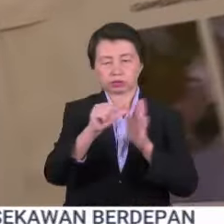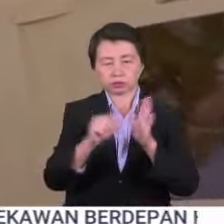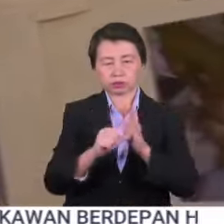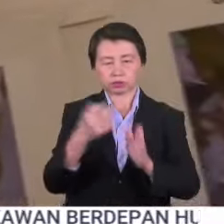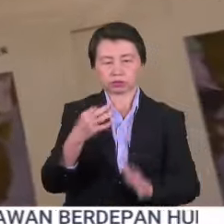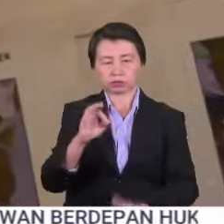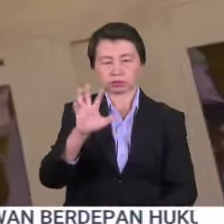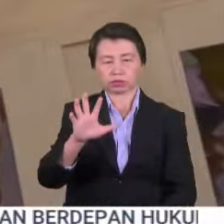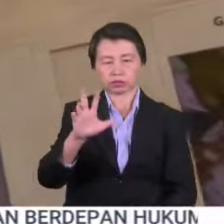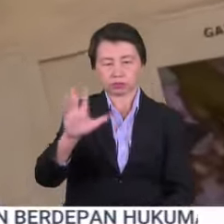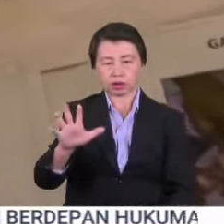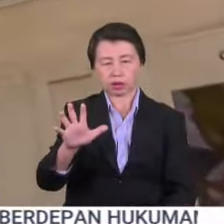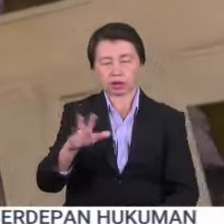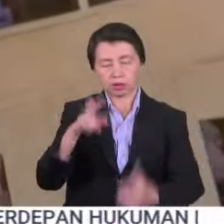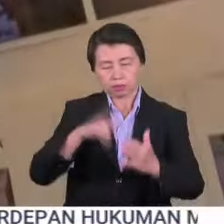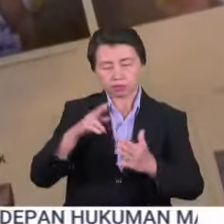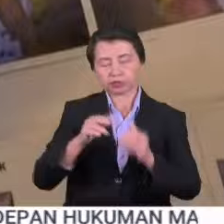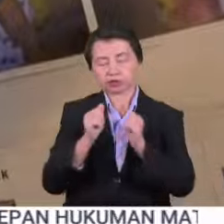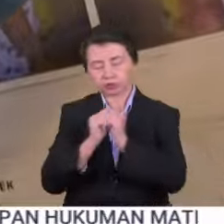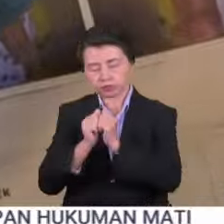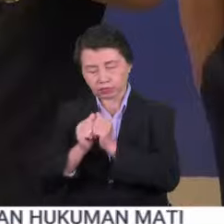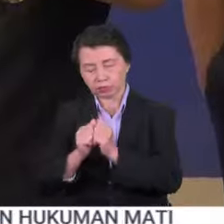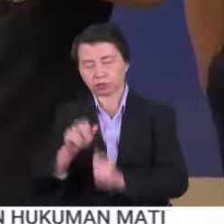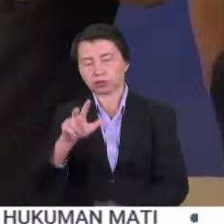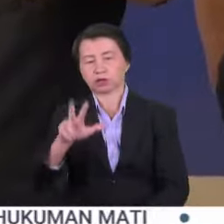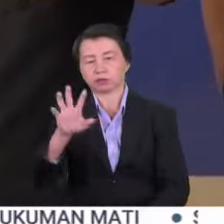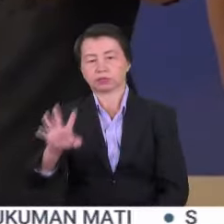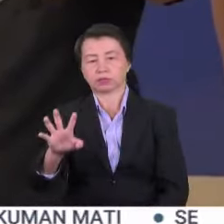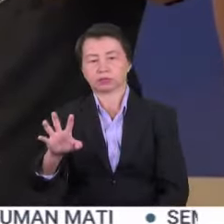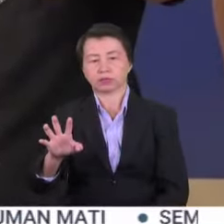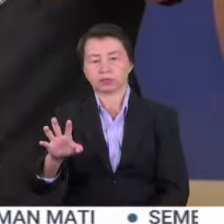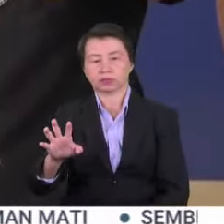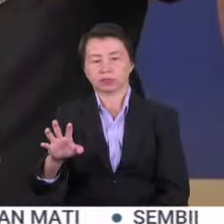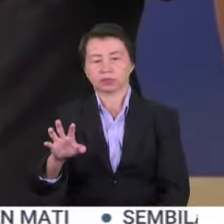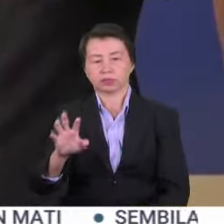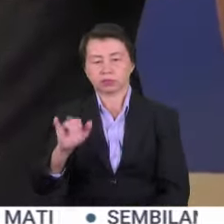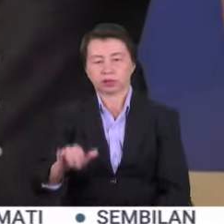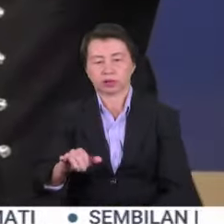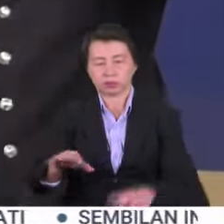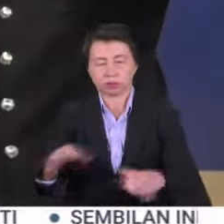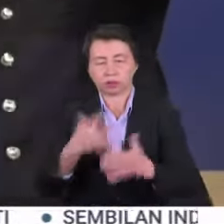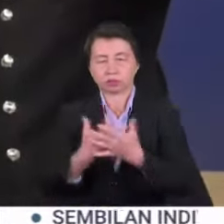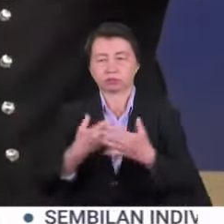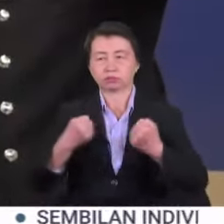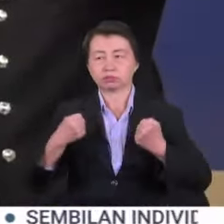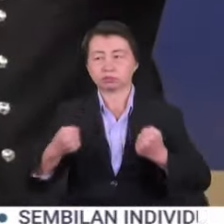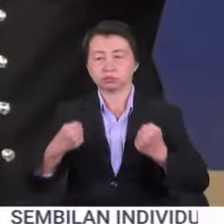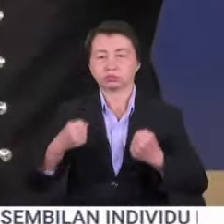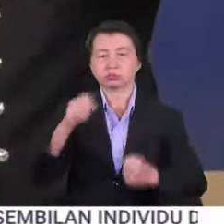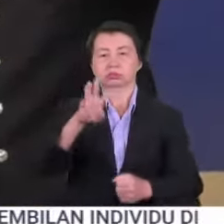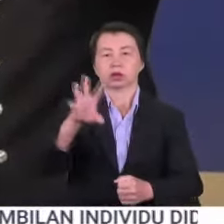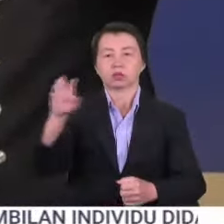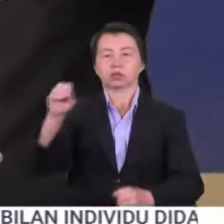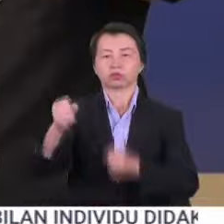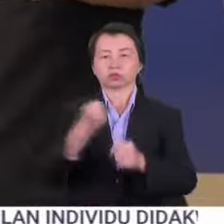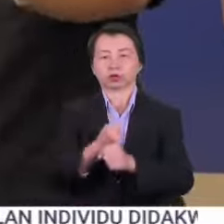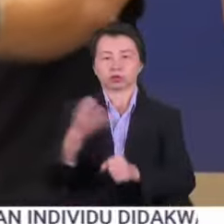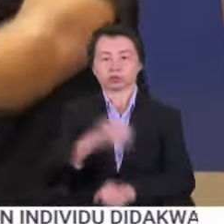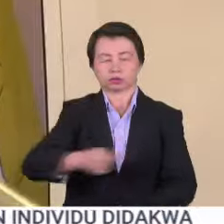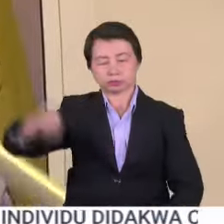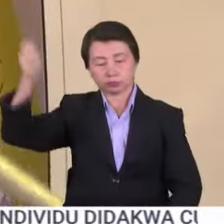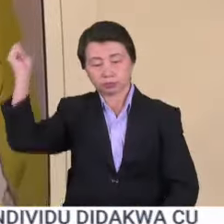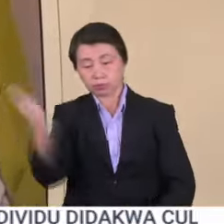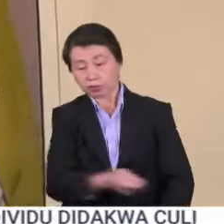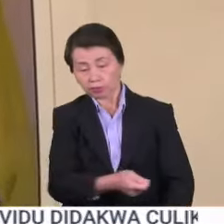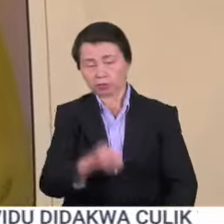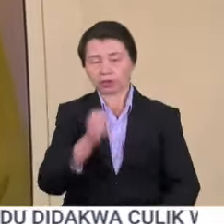365 dibaca bersama-sama Seksyen 34 Kanun Keseksaan dengan hukuman penjara maksimum 40 tahun dan sebatan